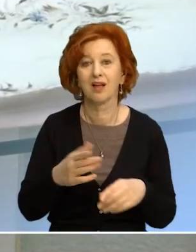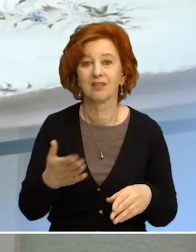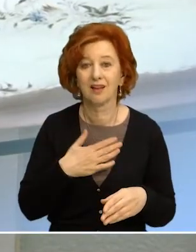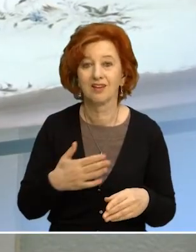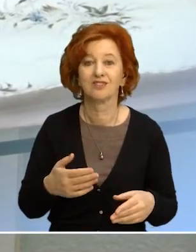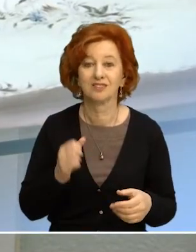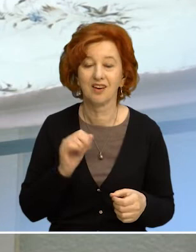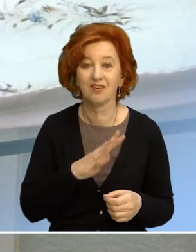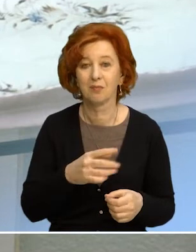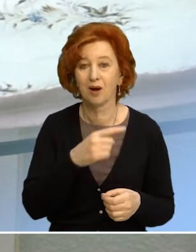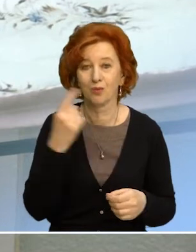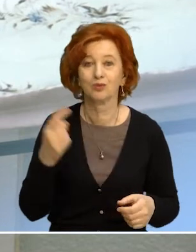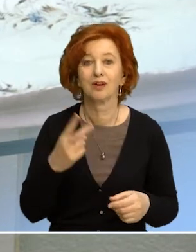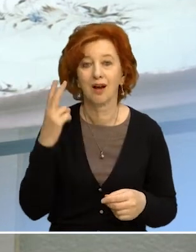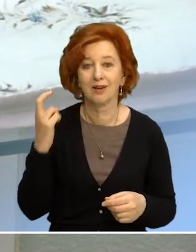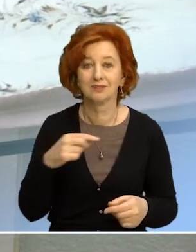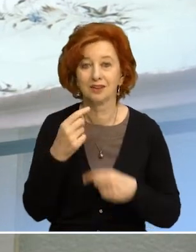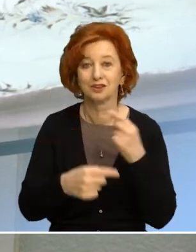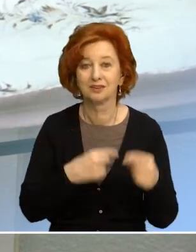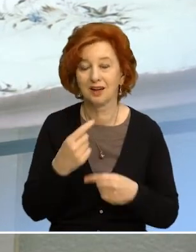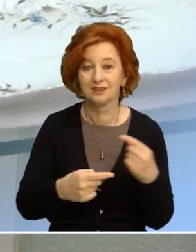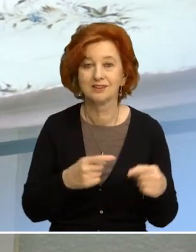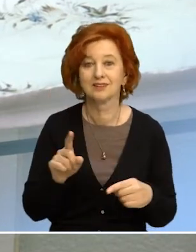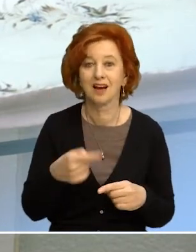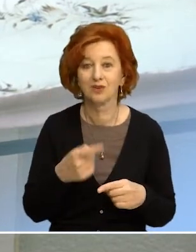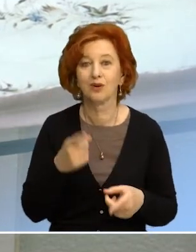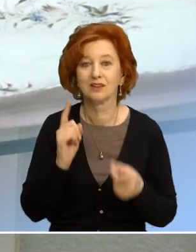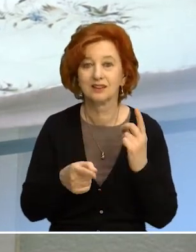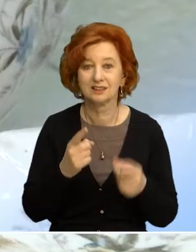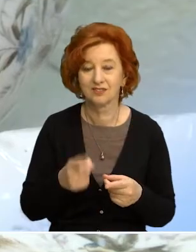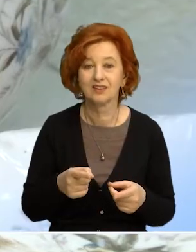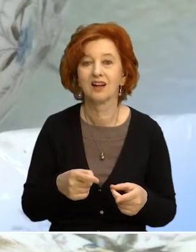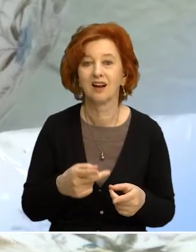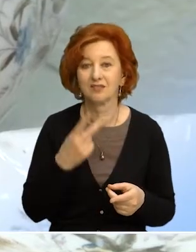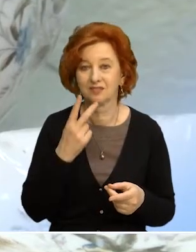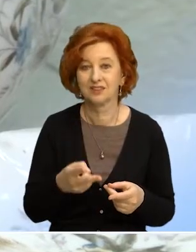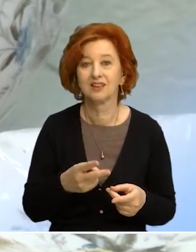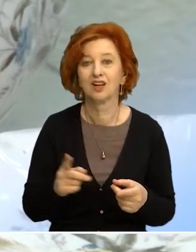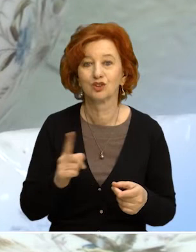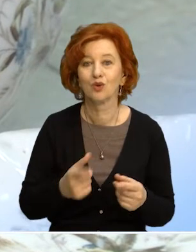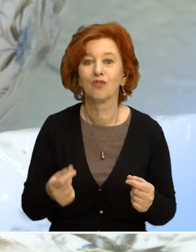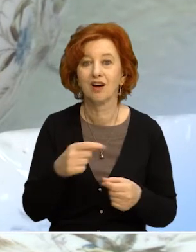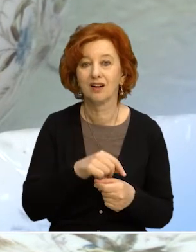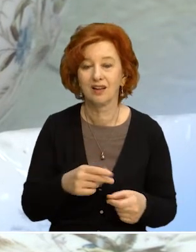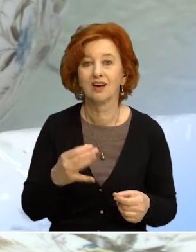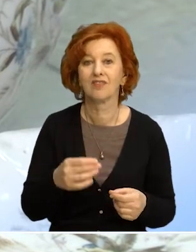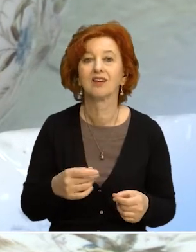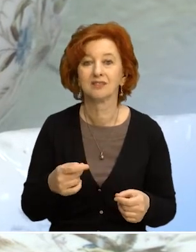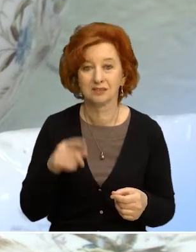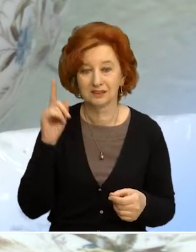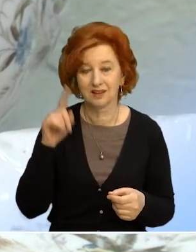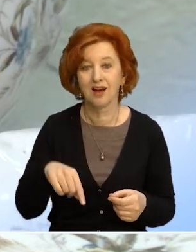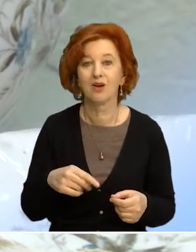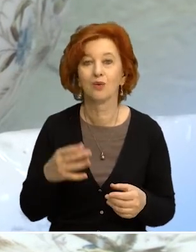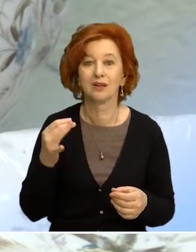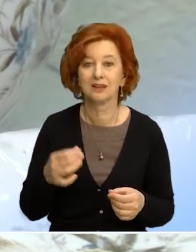по нашей южно-русской казачьей традиции, которая действительно, чем севернее, тем о варениках мало